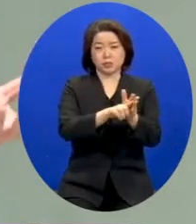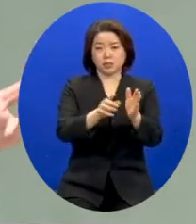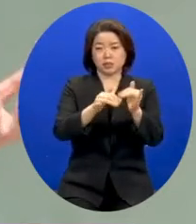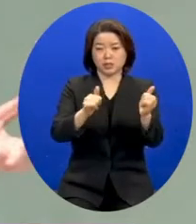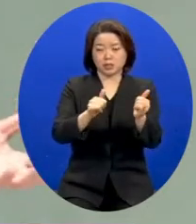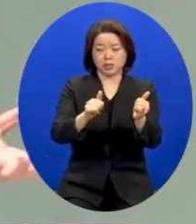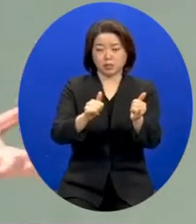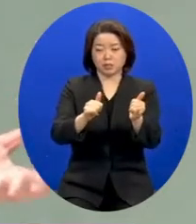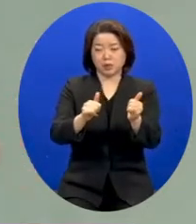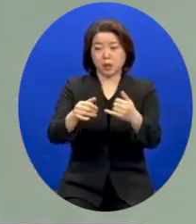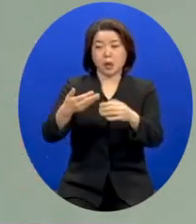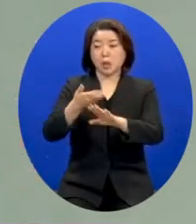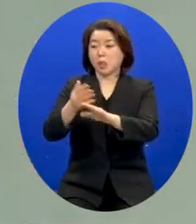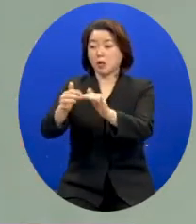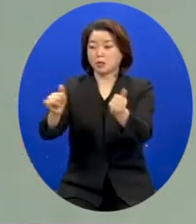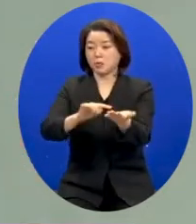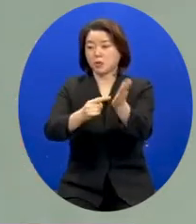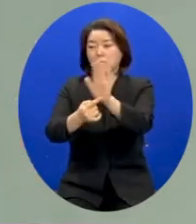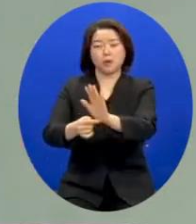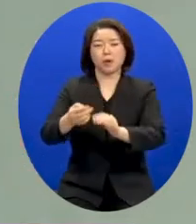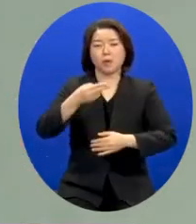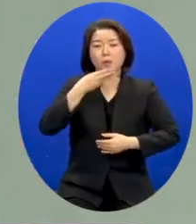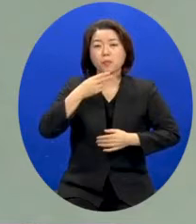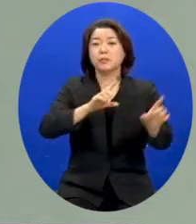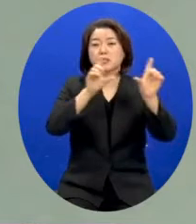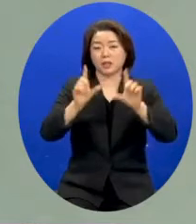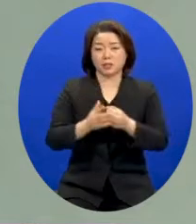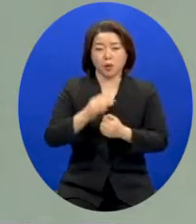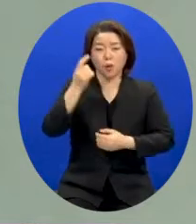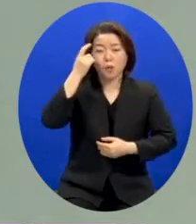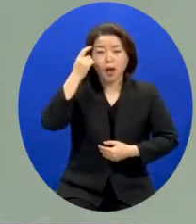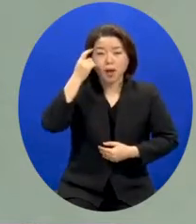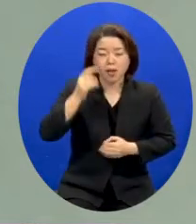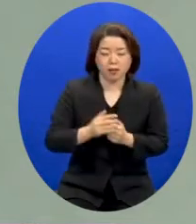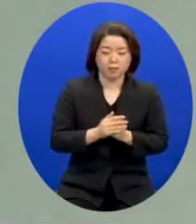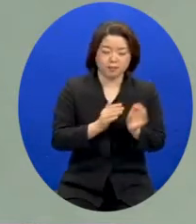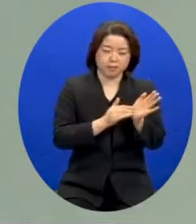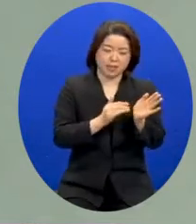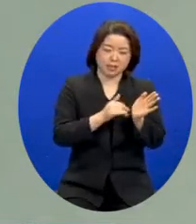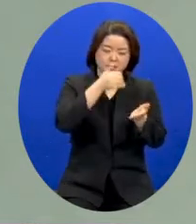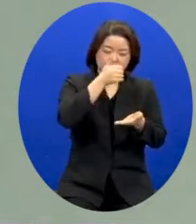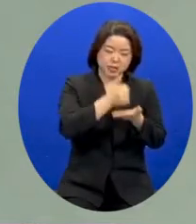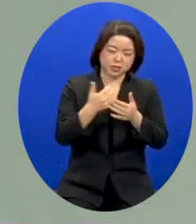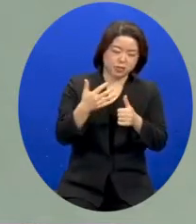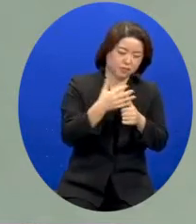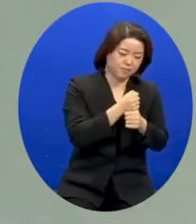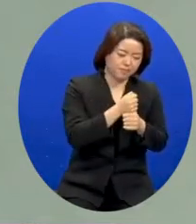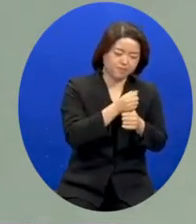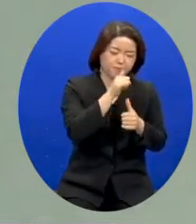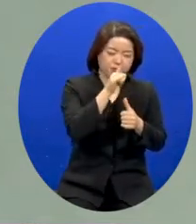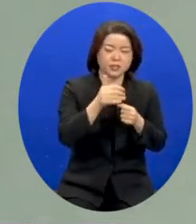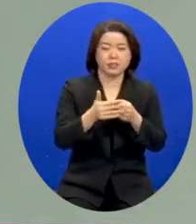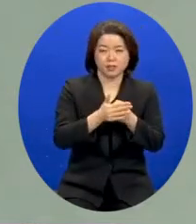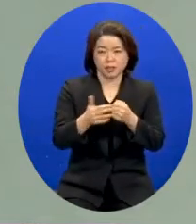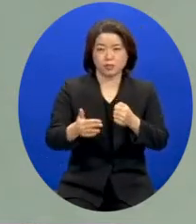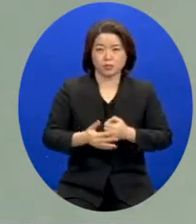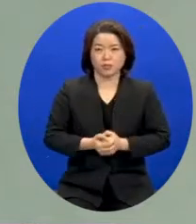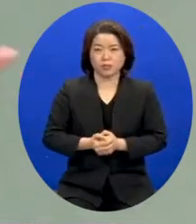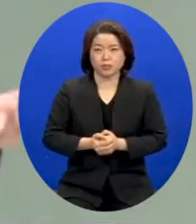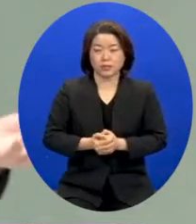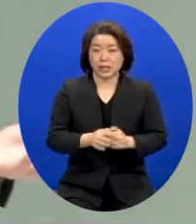전혀 드러내지 않고 살았다고 했습니다. 이유는 은밀한 죄에 사로잡혀 있었기 때문입니다.